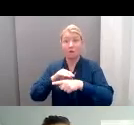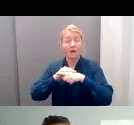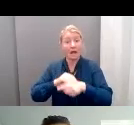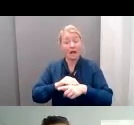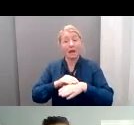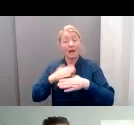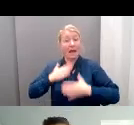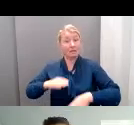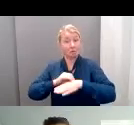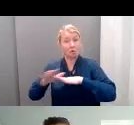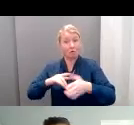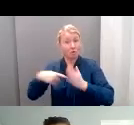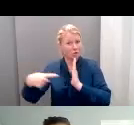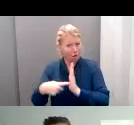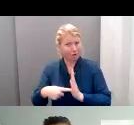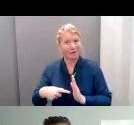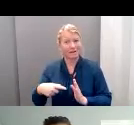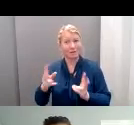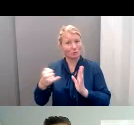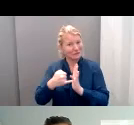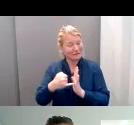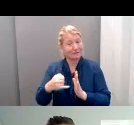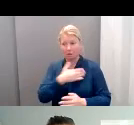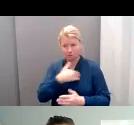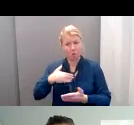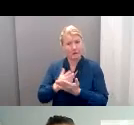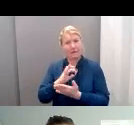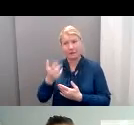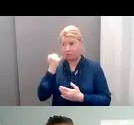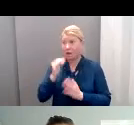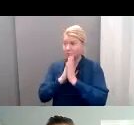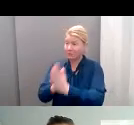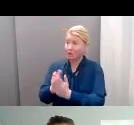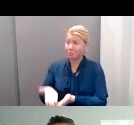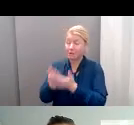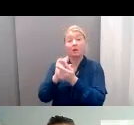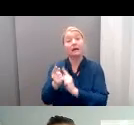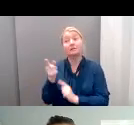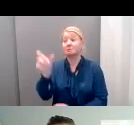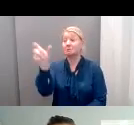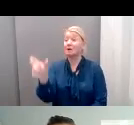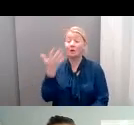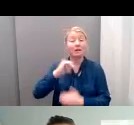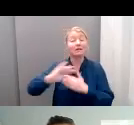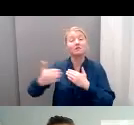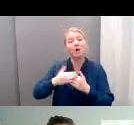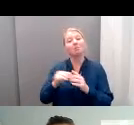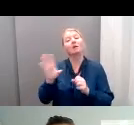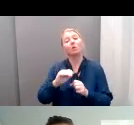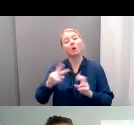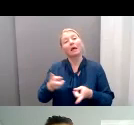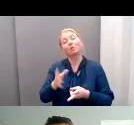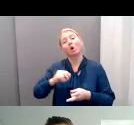att be om hjälp. Och sen är det inte säkert att den man har kontakt med kan svara på frågorna Men då har de i alla fall ansvaret att hänvisa